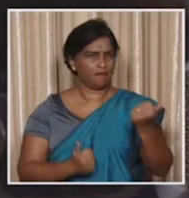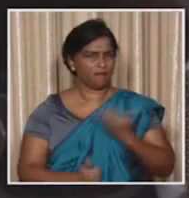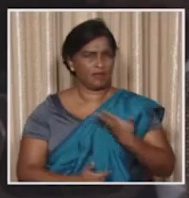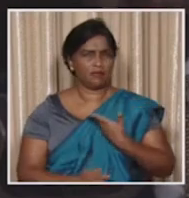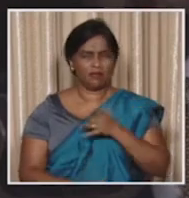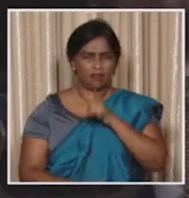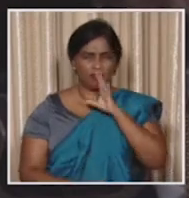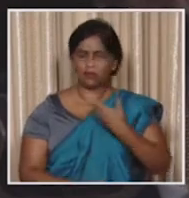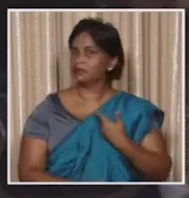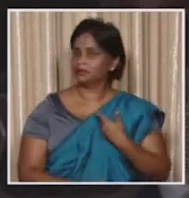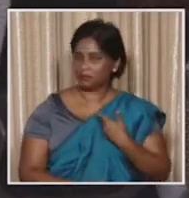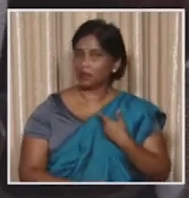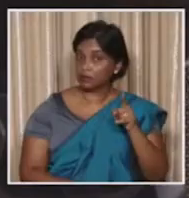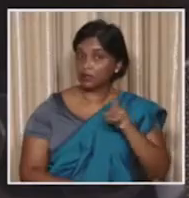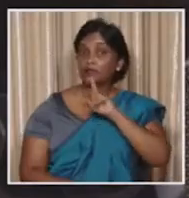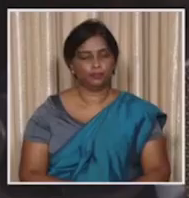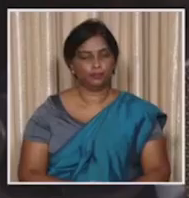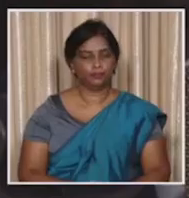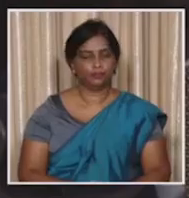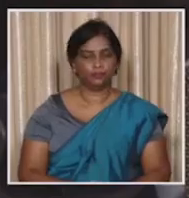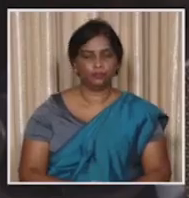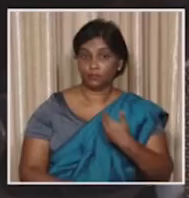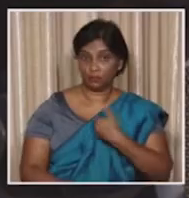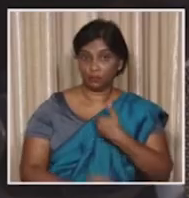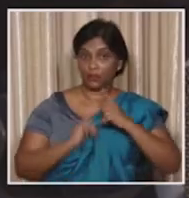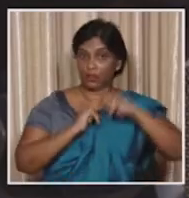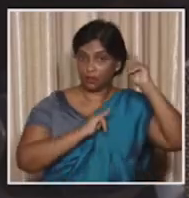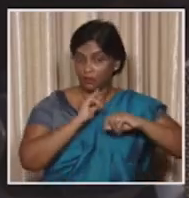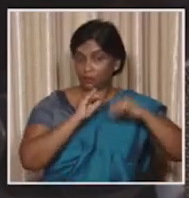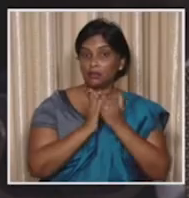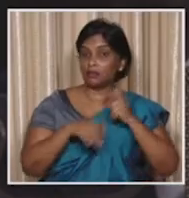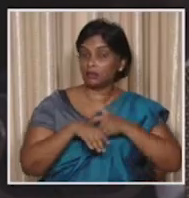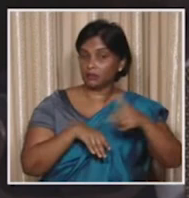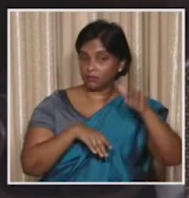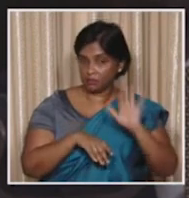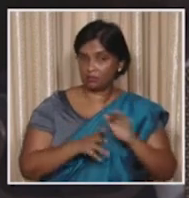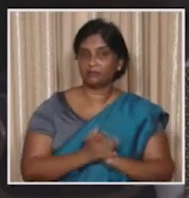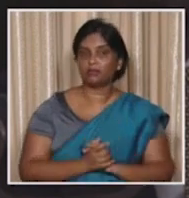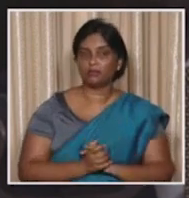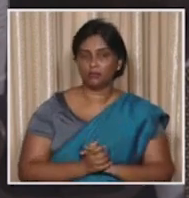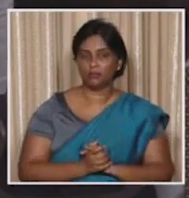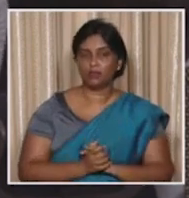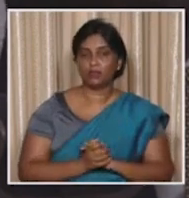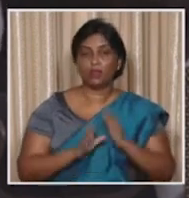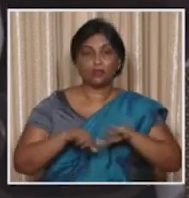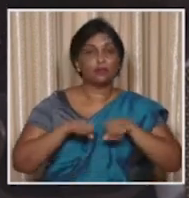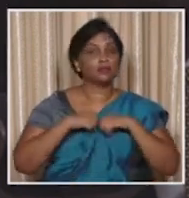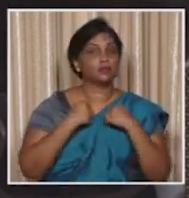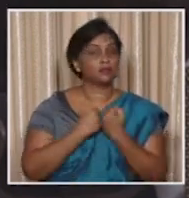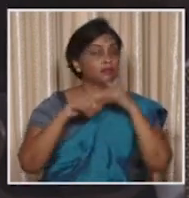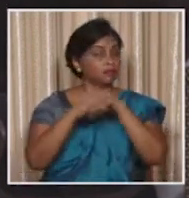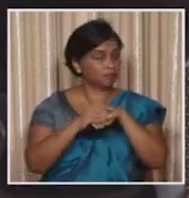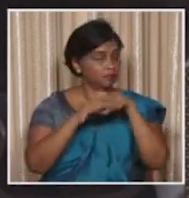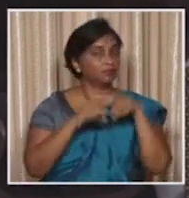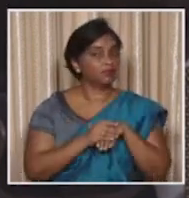அமைந்திருக்கின்றது. அந்த வகையிலே அவர் குறிப்பிட்டிருக்கின்றார், நான் பல்கலைக்கழகத்தில் கல்வி கற்ற காலப்பகுதியில் மாணவர் அமைப்புகளில் இருந்து பல